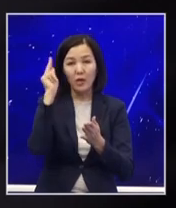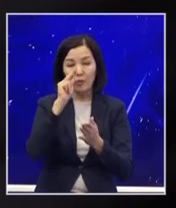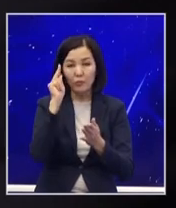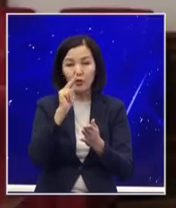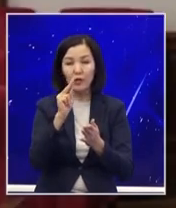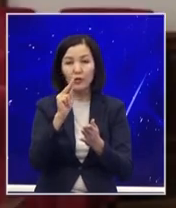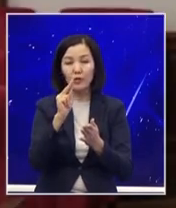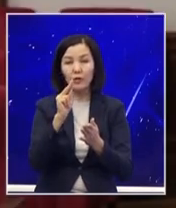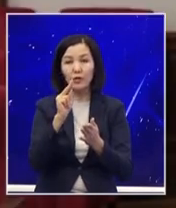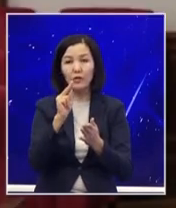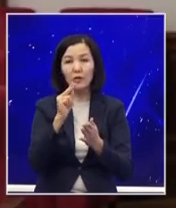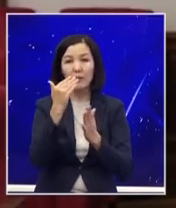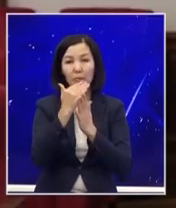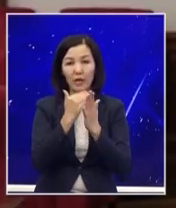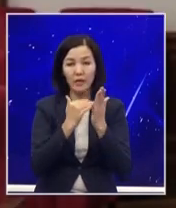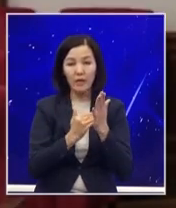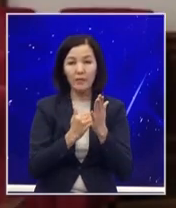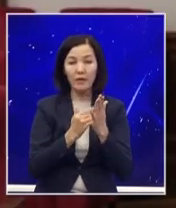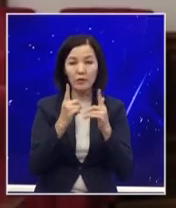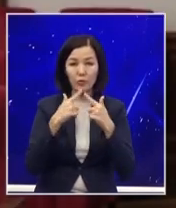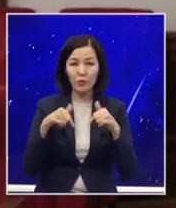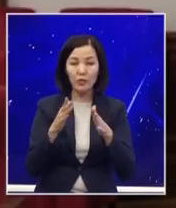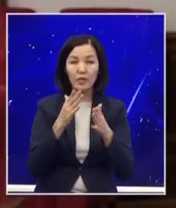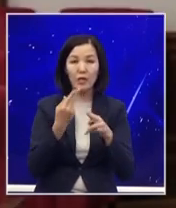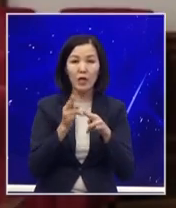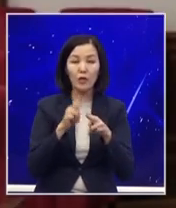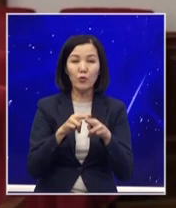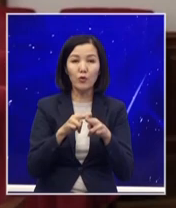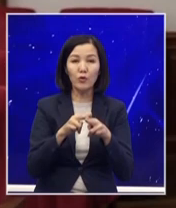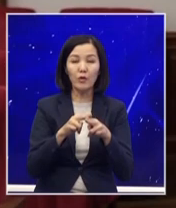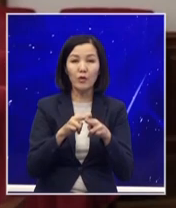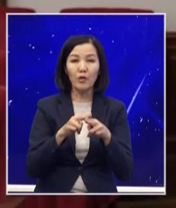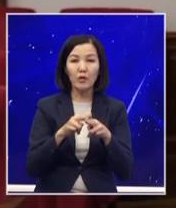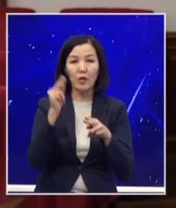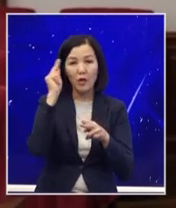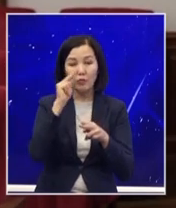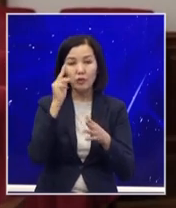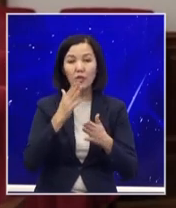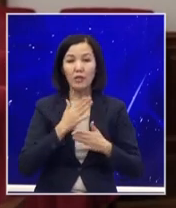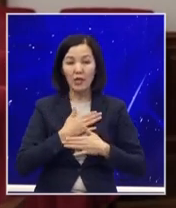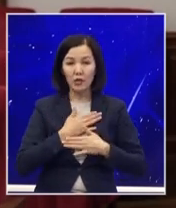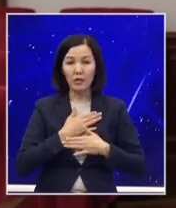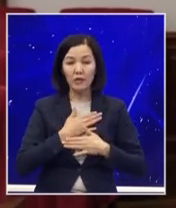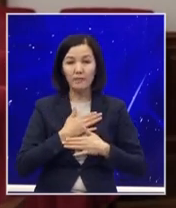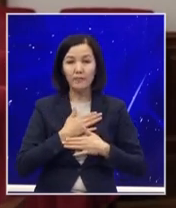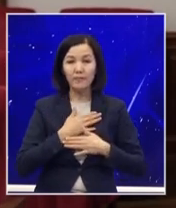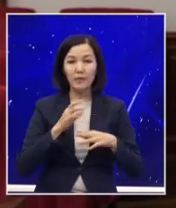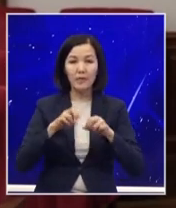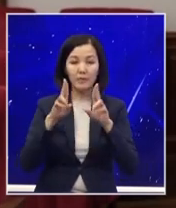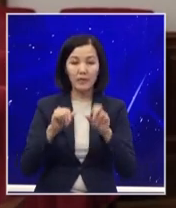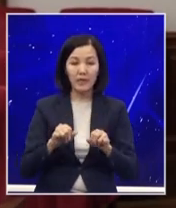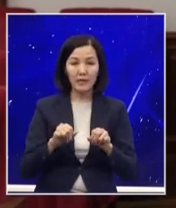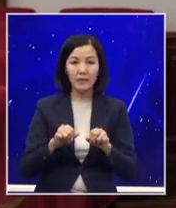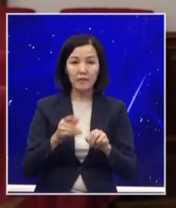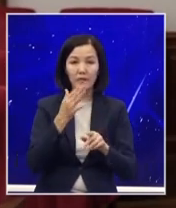обучающие программа у них создана, которая будет подразумевать под собой обучение наших специалистов